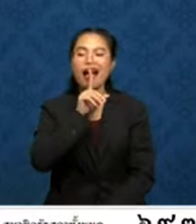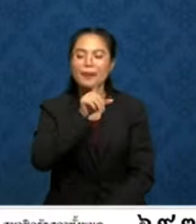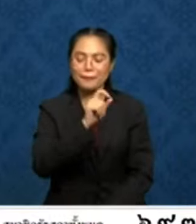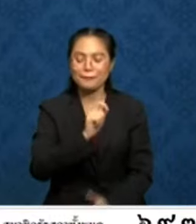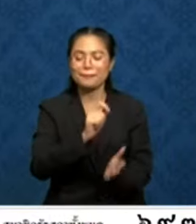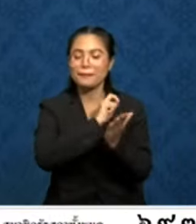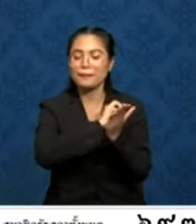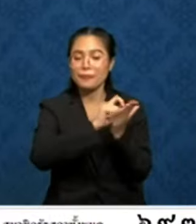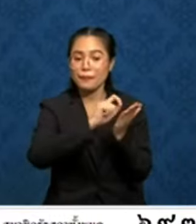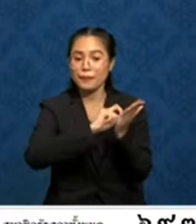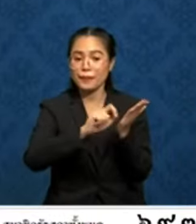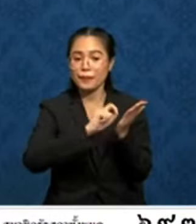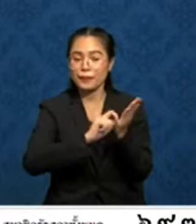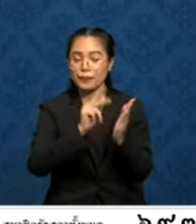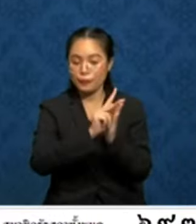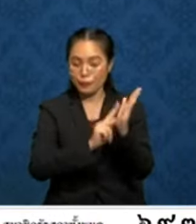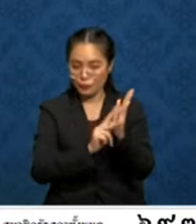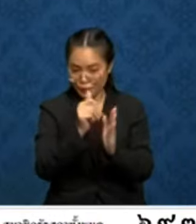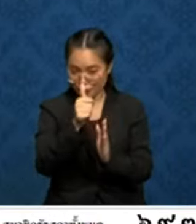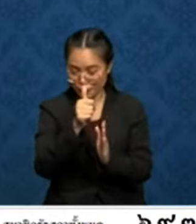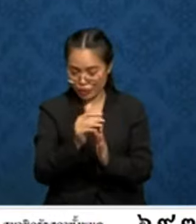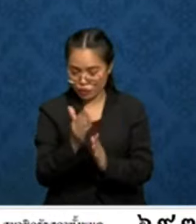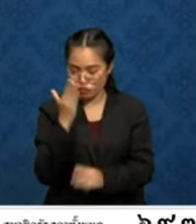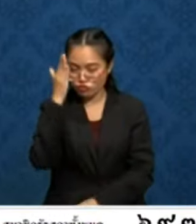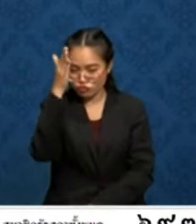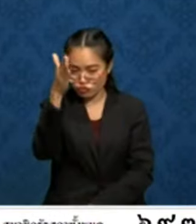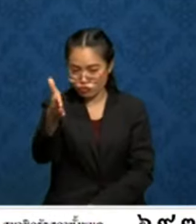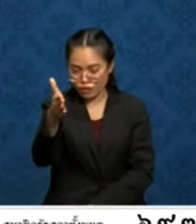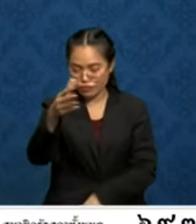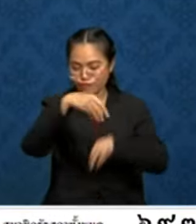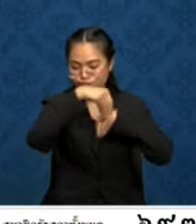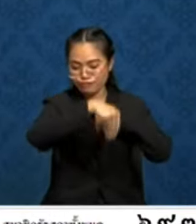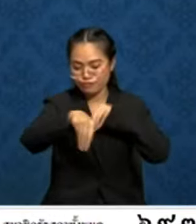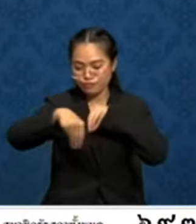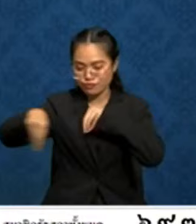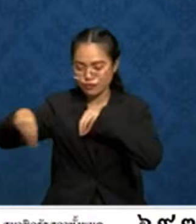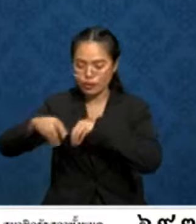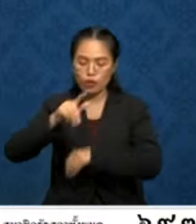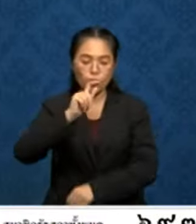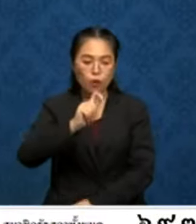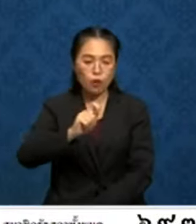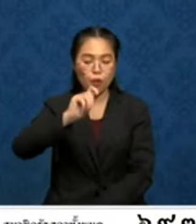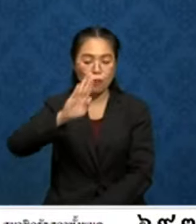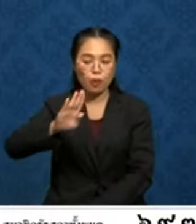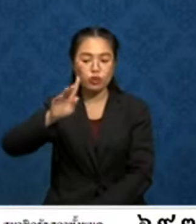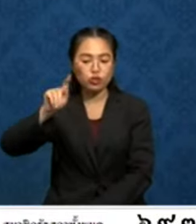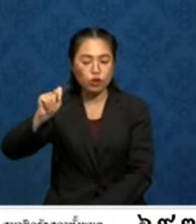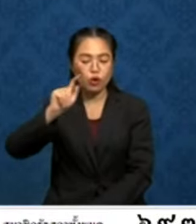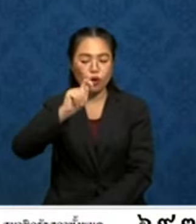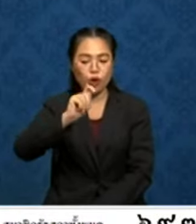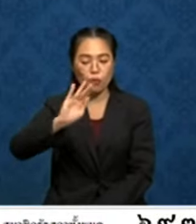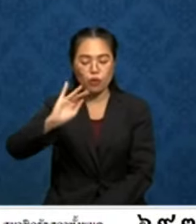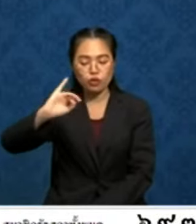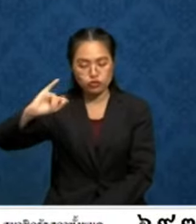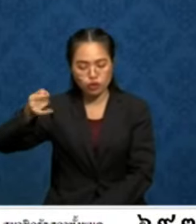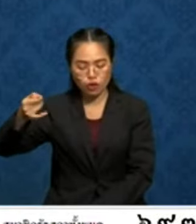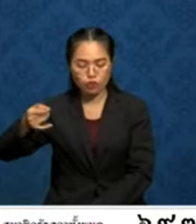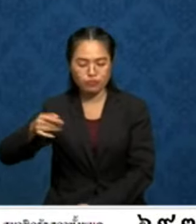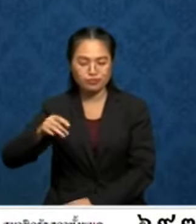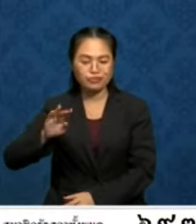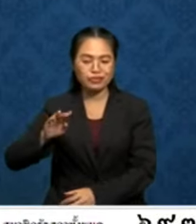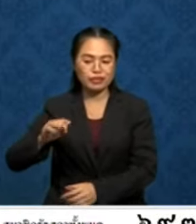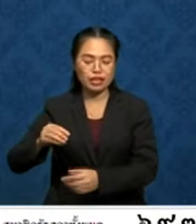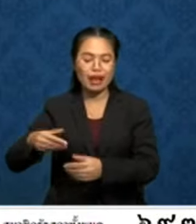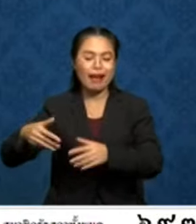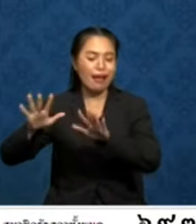ว่าในอนาคตเราก็จะกระจายอำนาจรายได้ให้กับท้องถิ่น 40%ครับเราตาเป็นกฎหมายรัฐธรรมนูญ